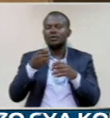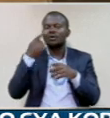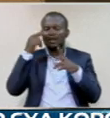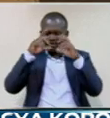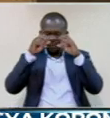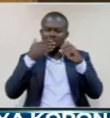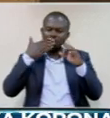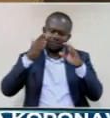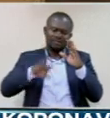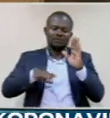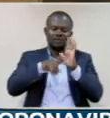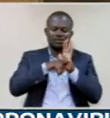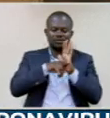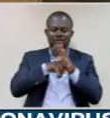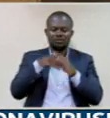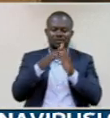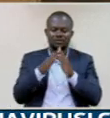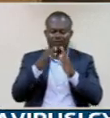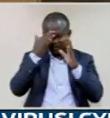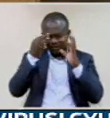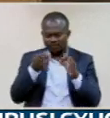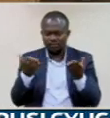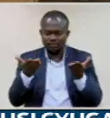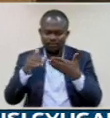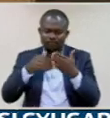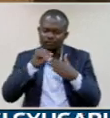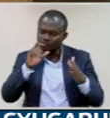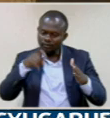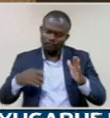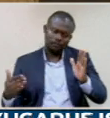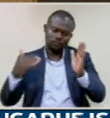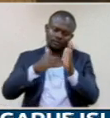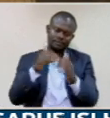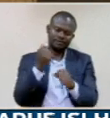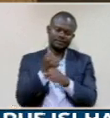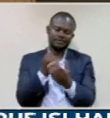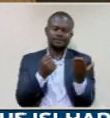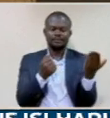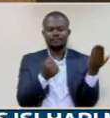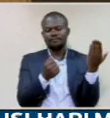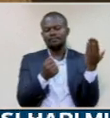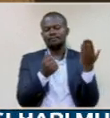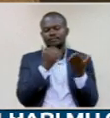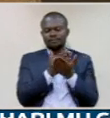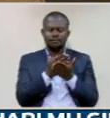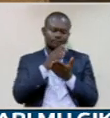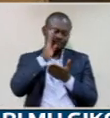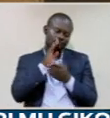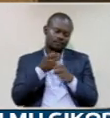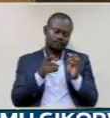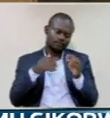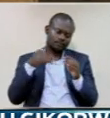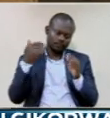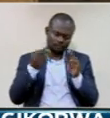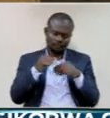mudugudu ubwo ingamba tugiye gufata ni ukubabwira ko batagomba kongera kubikora gupima inzoga bakabireka ahasigaye bakagoma